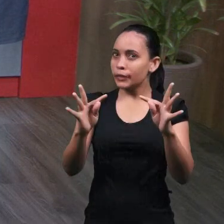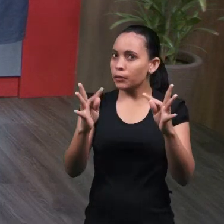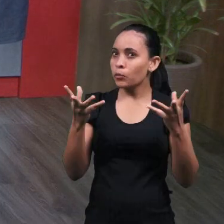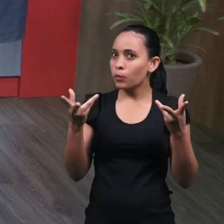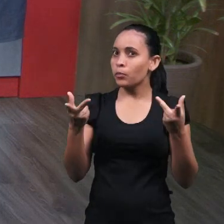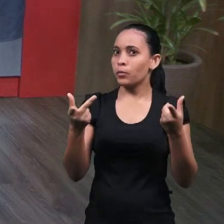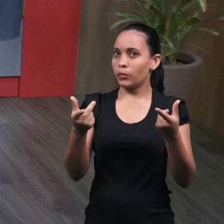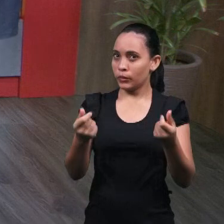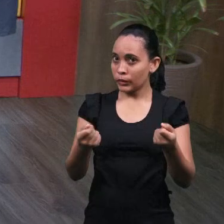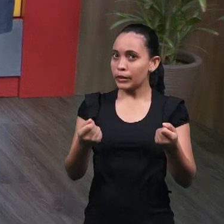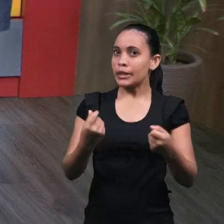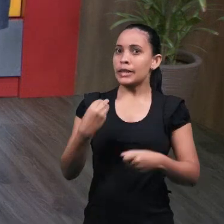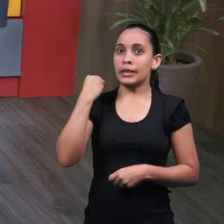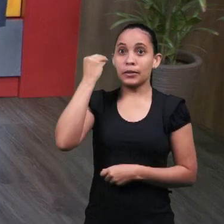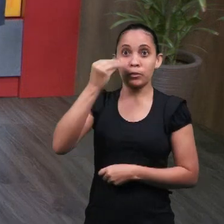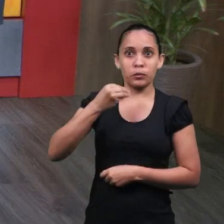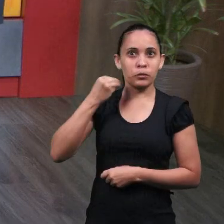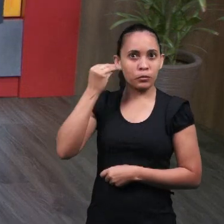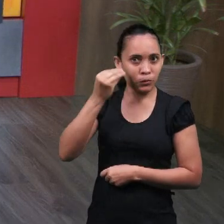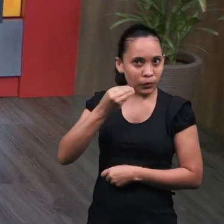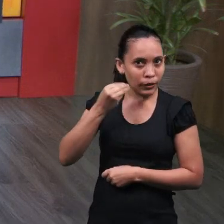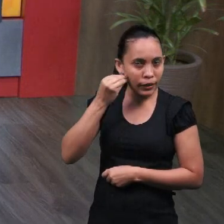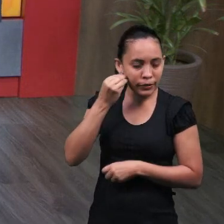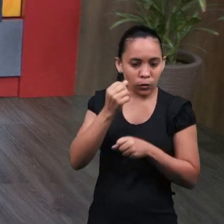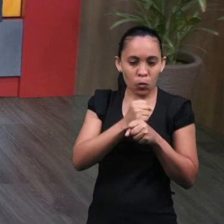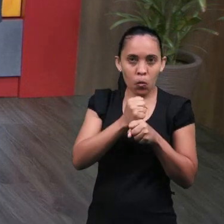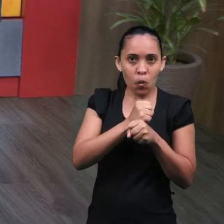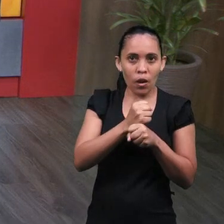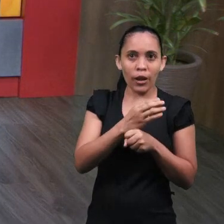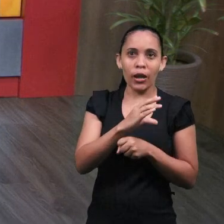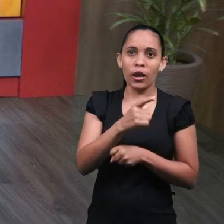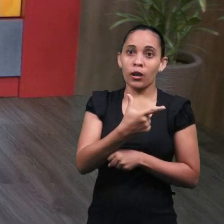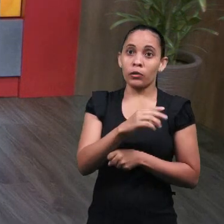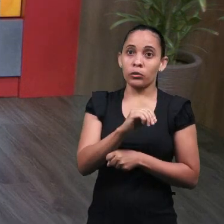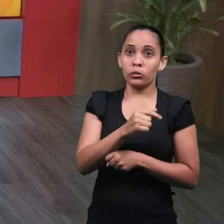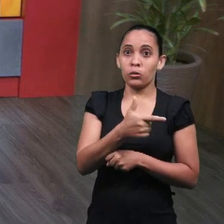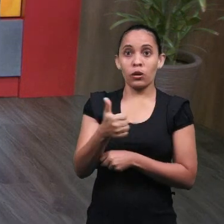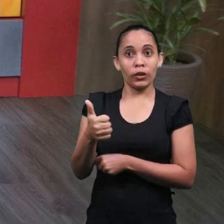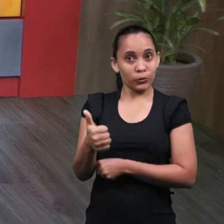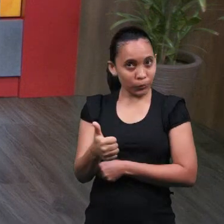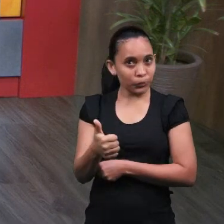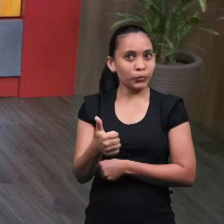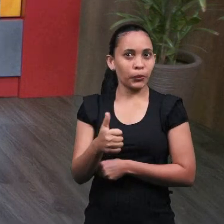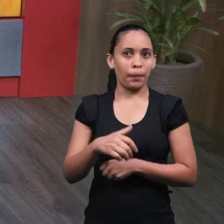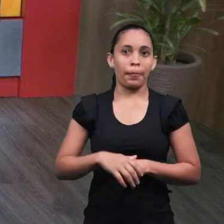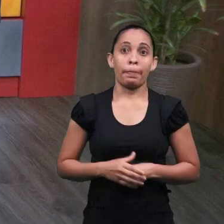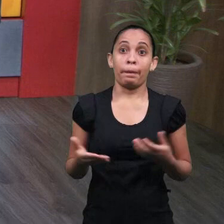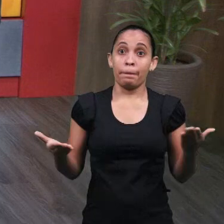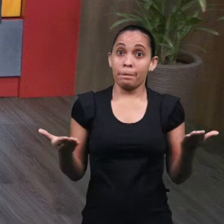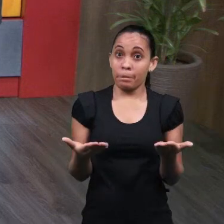vécues pendant cette année. Nous allons commencer avec la jeune fille Anna Carolina.